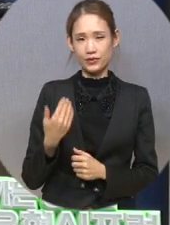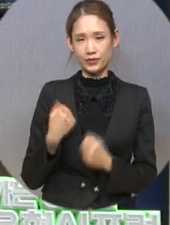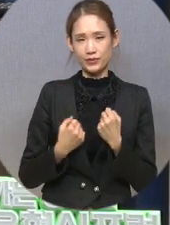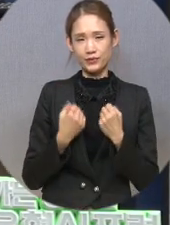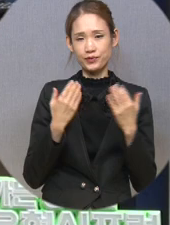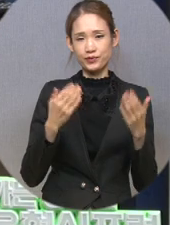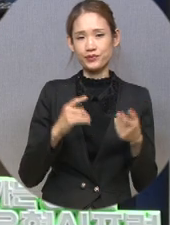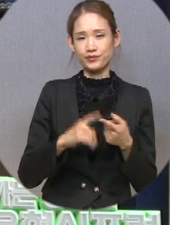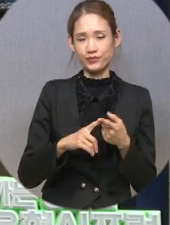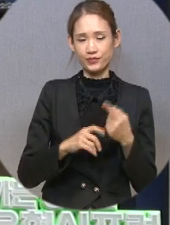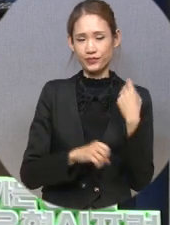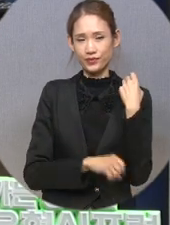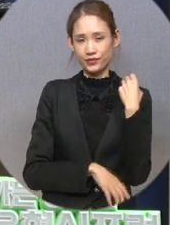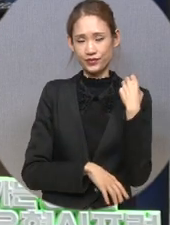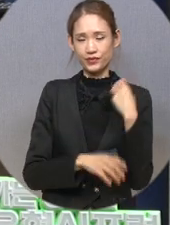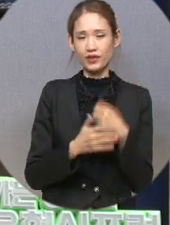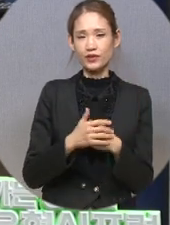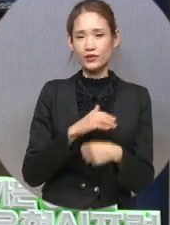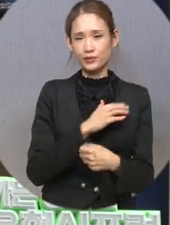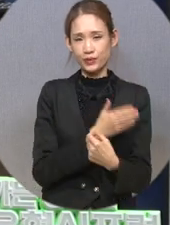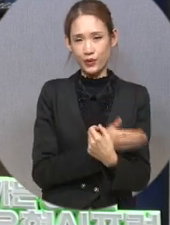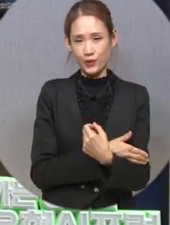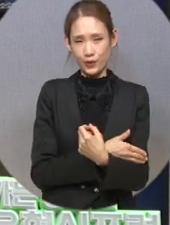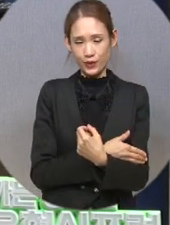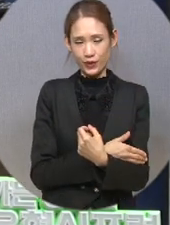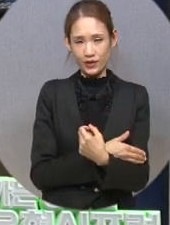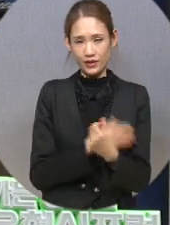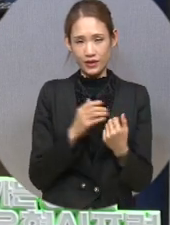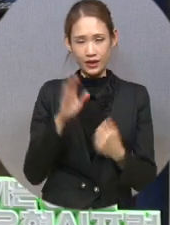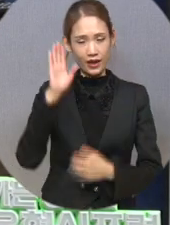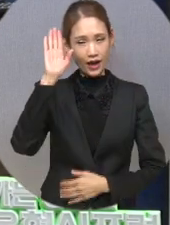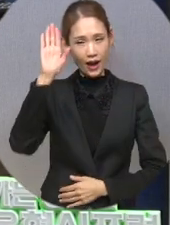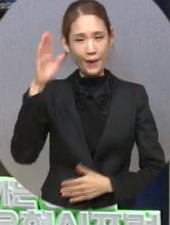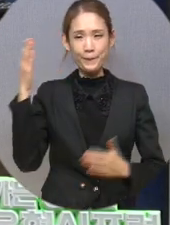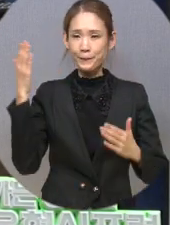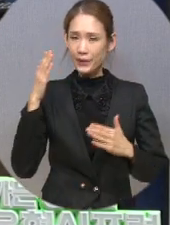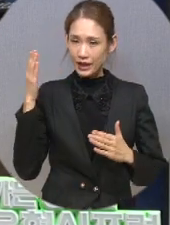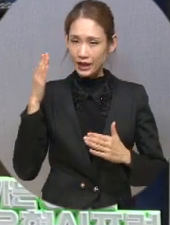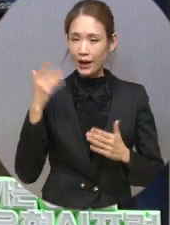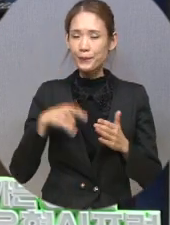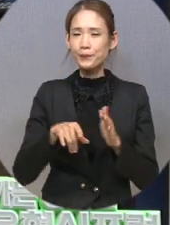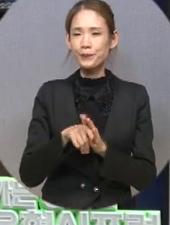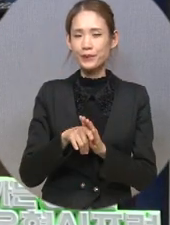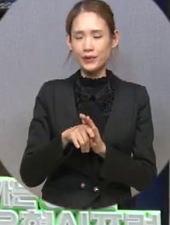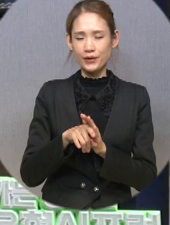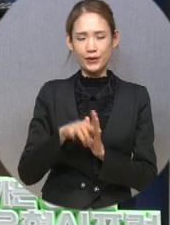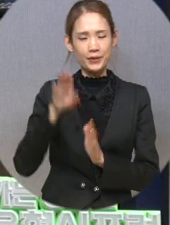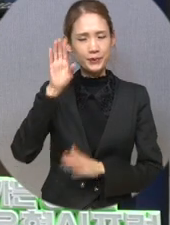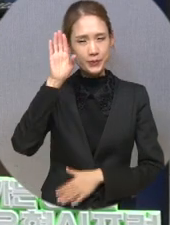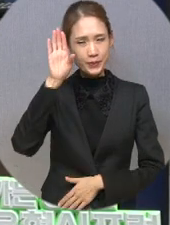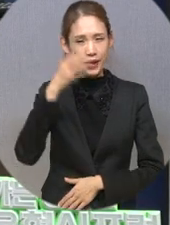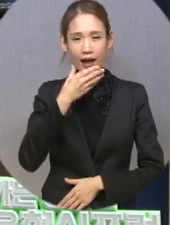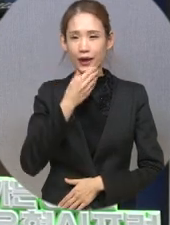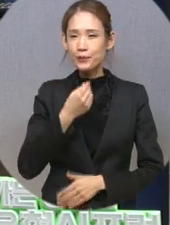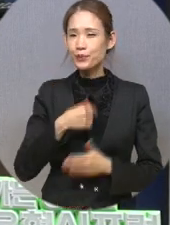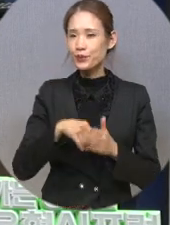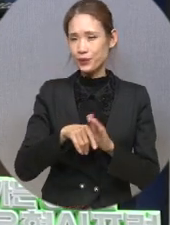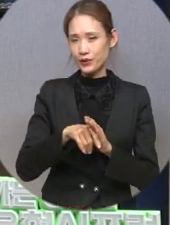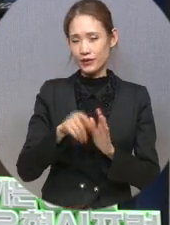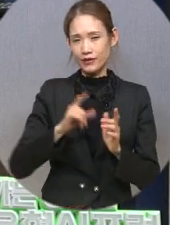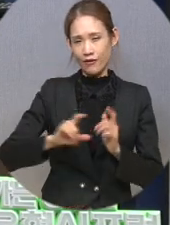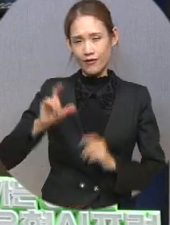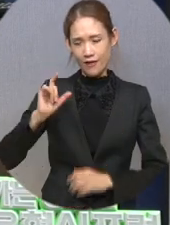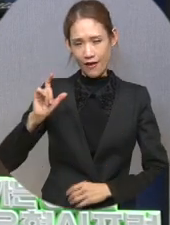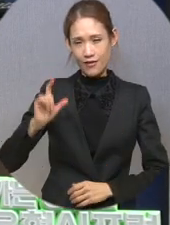것처럼 기초 기본학력, 학생들이 미래가 행복할 수 있도록 기초 기본학력을 좀 탄탄하게 세워야